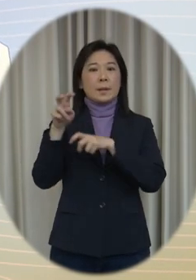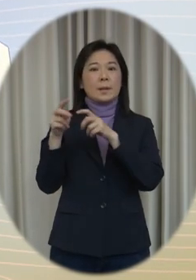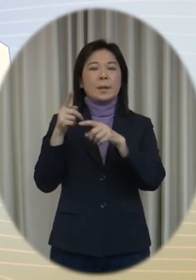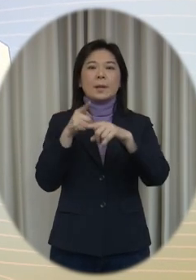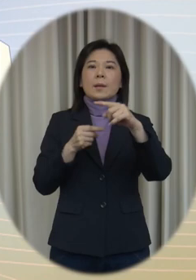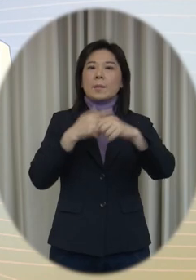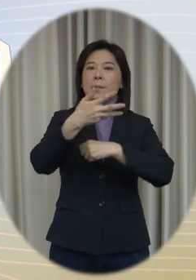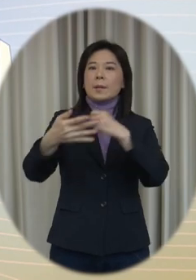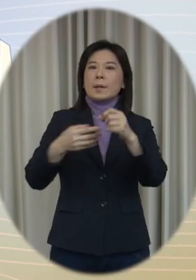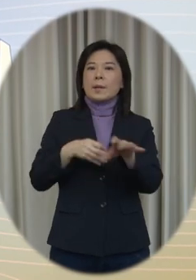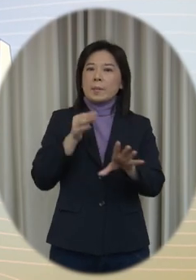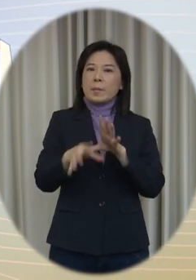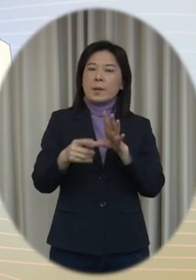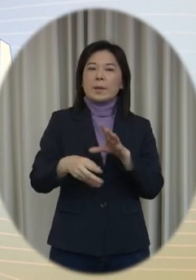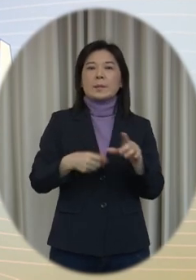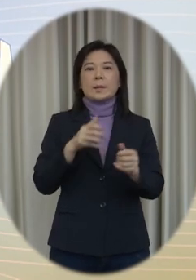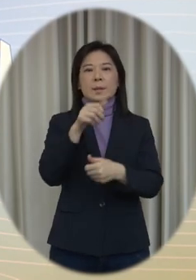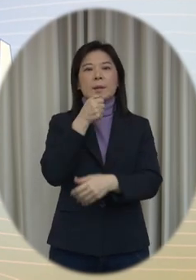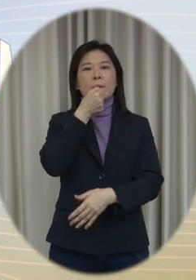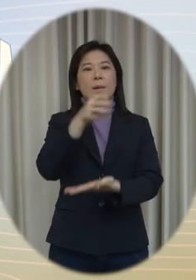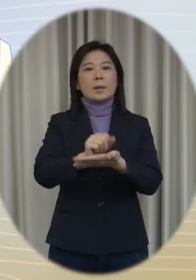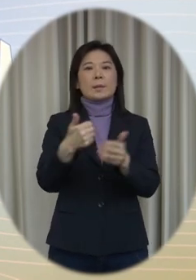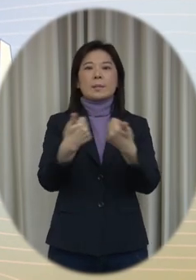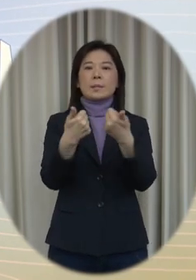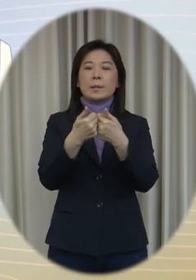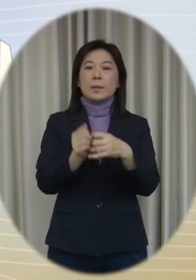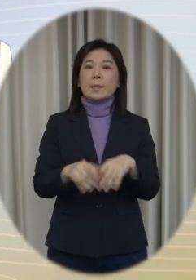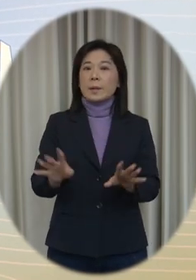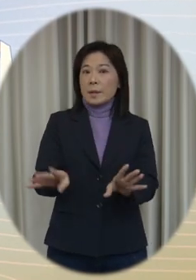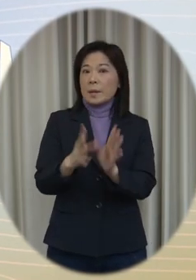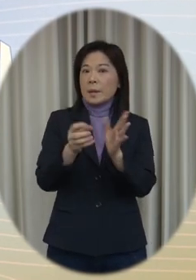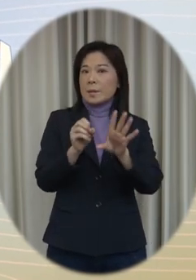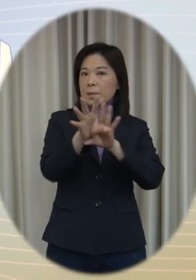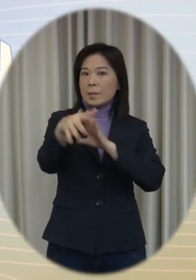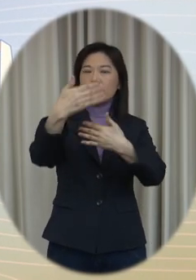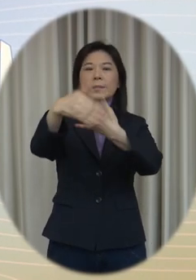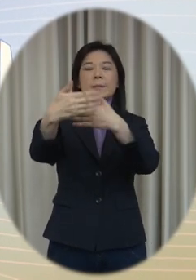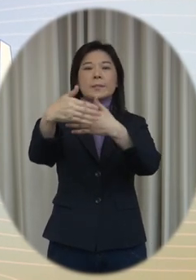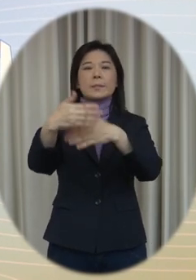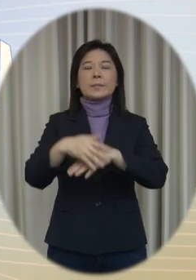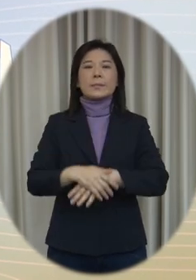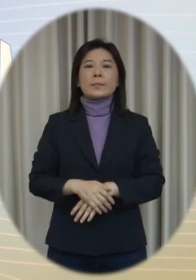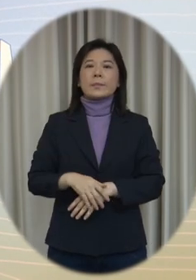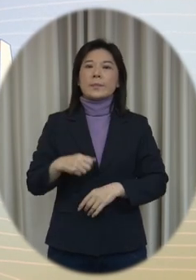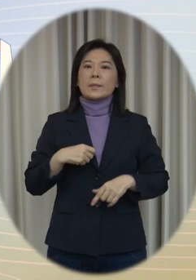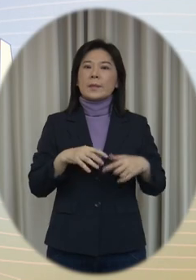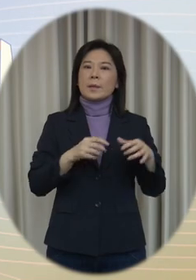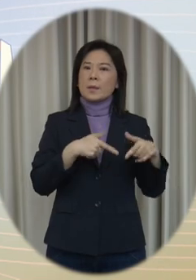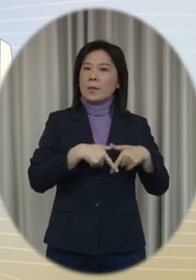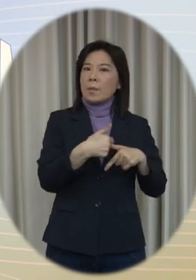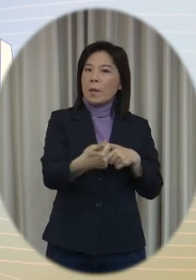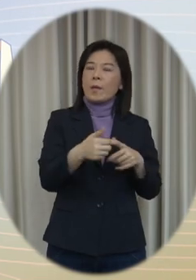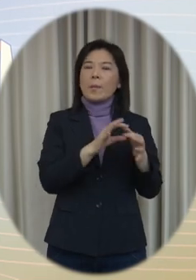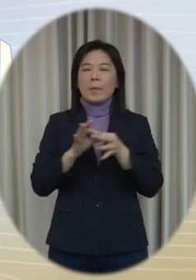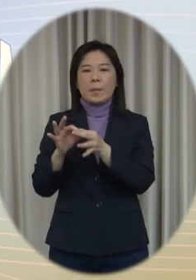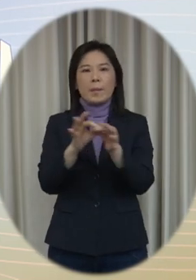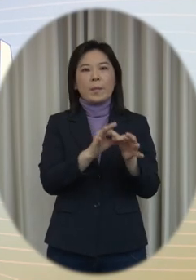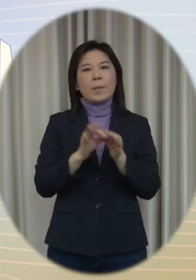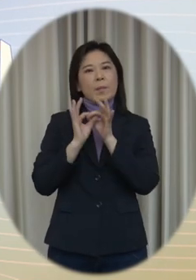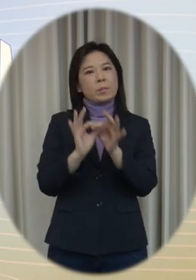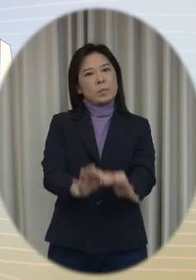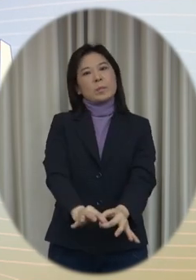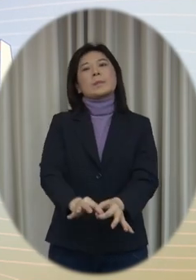捐赠记者会。记者会一开始，先为大家播放一个短片，善的循环永续不